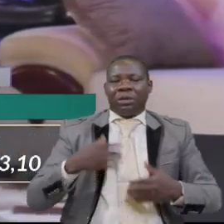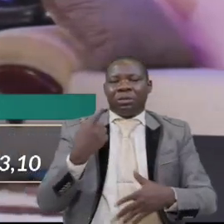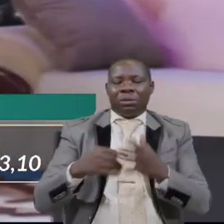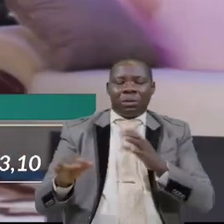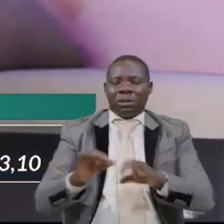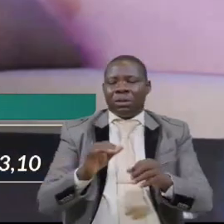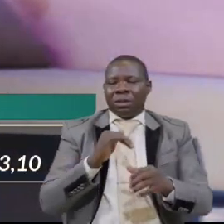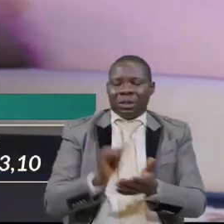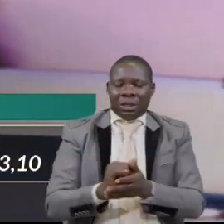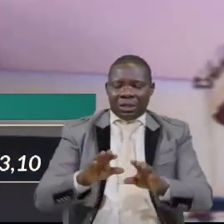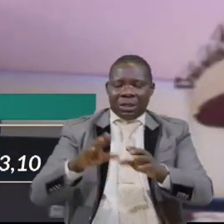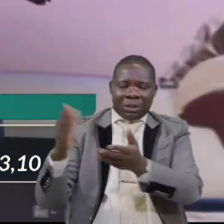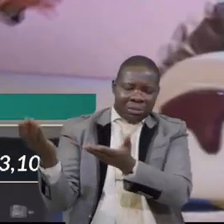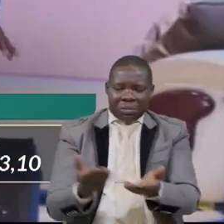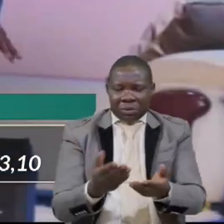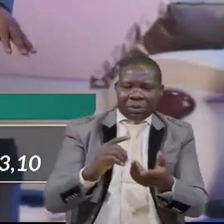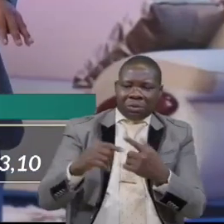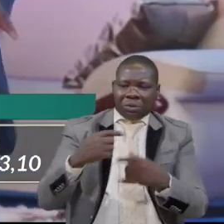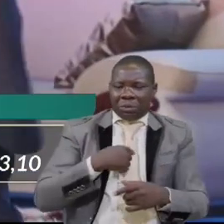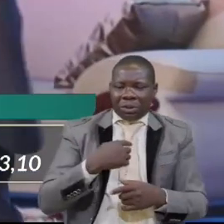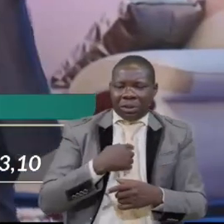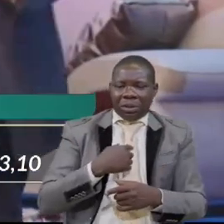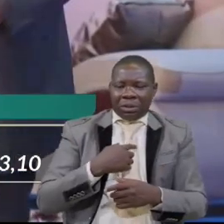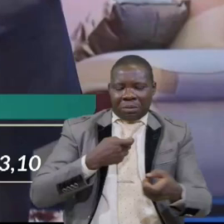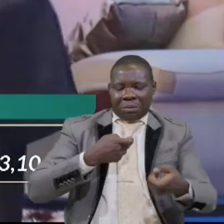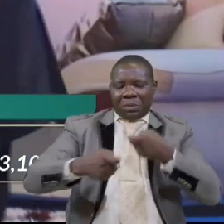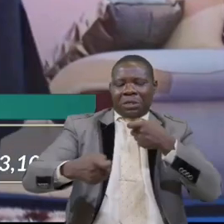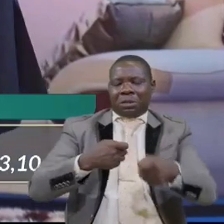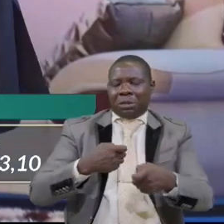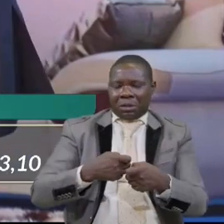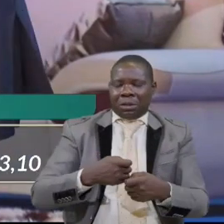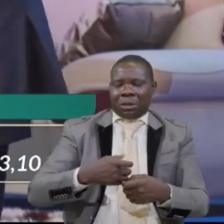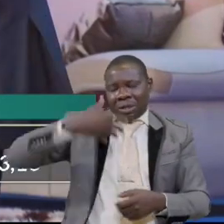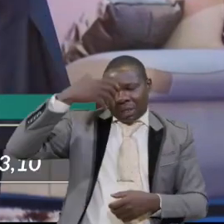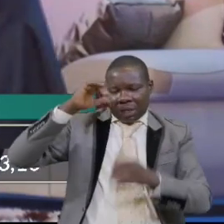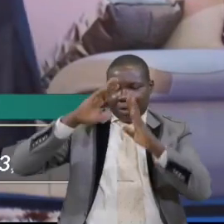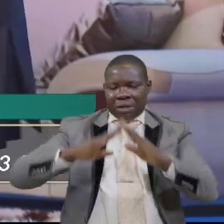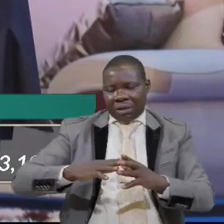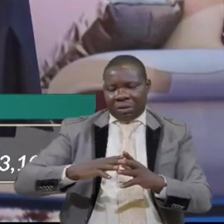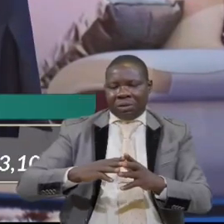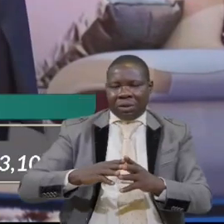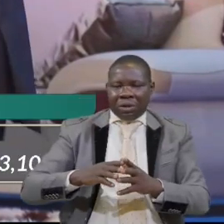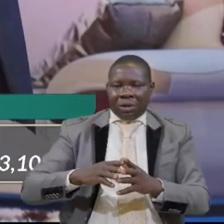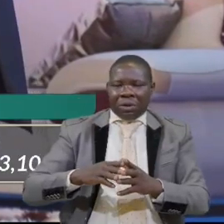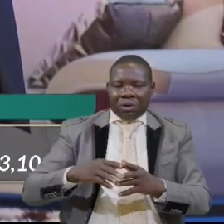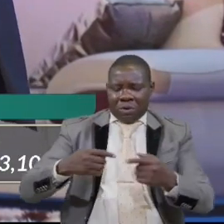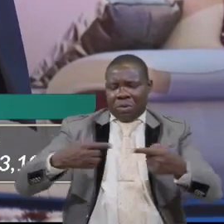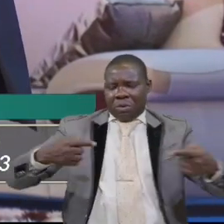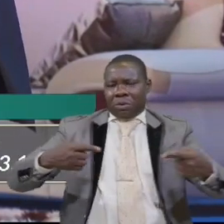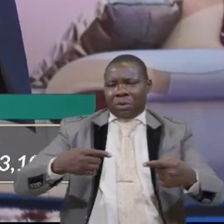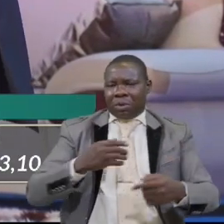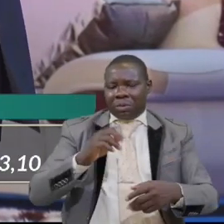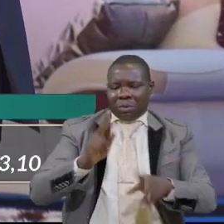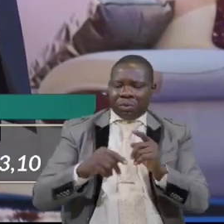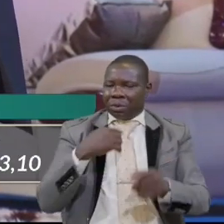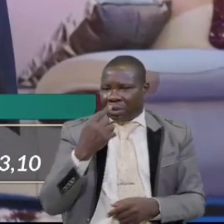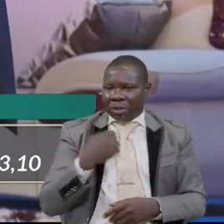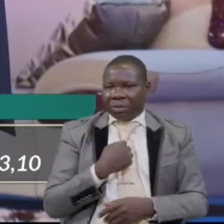persécution la fausse lion les critiques l'opposition ainsi donc les gens me disent